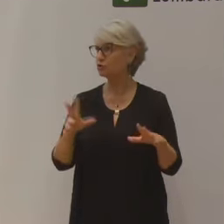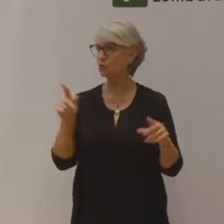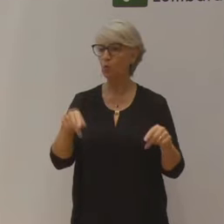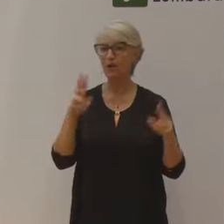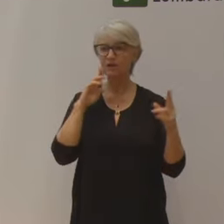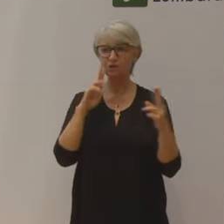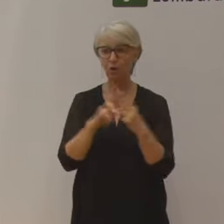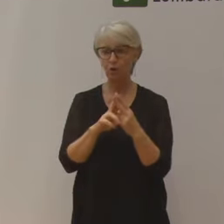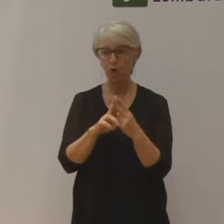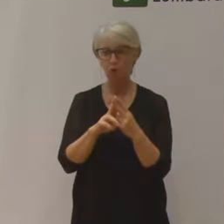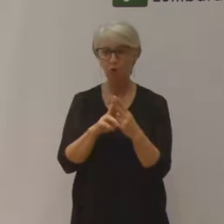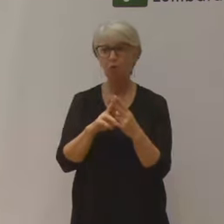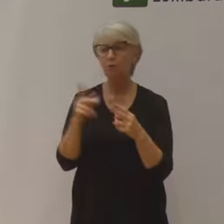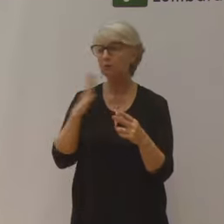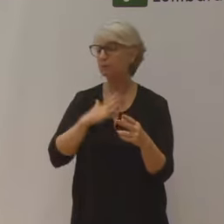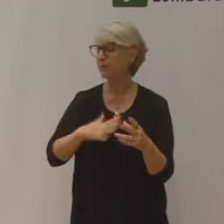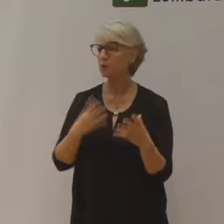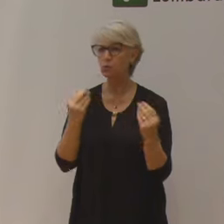Grazie. È